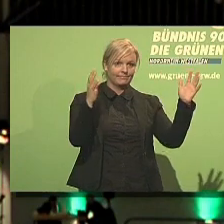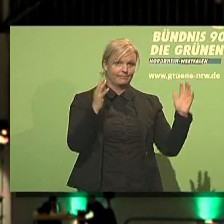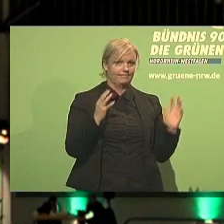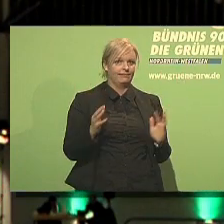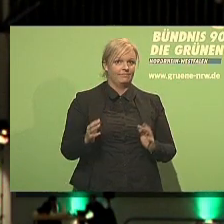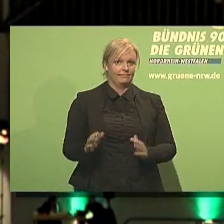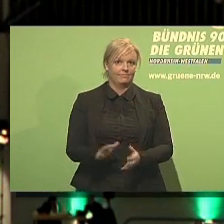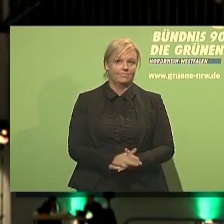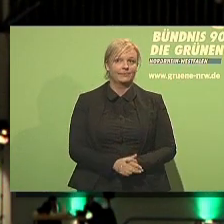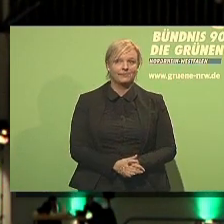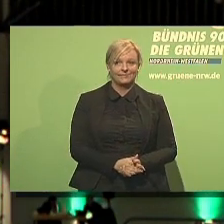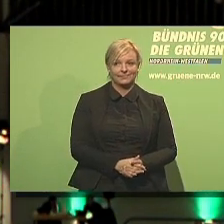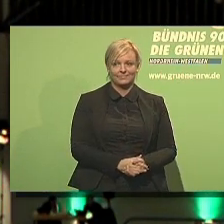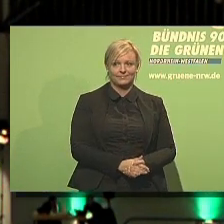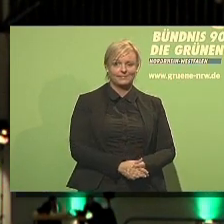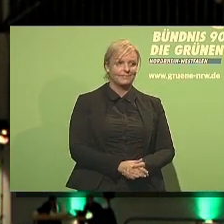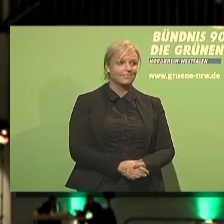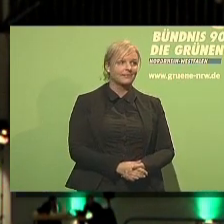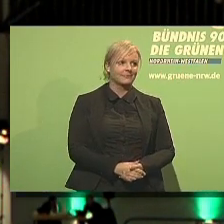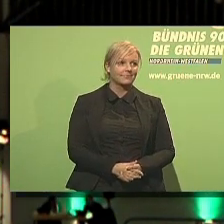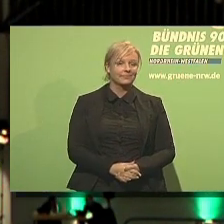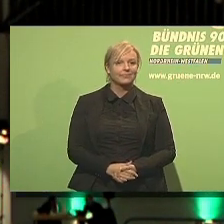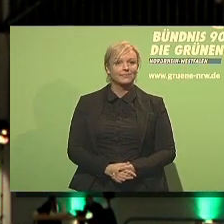Es gibt 2 Fragen.